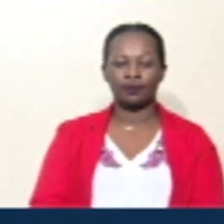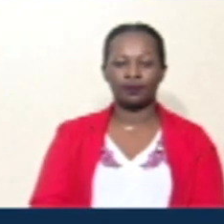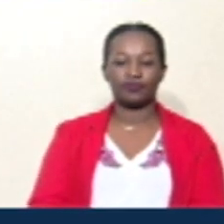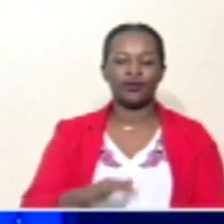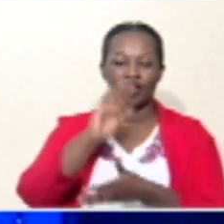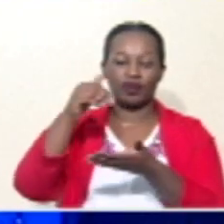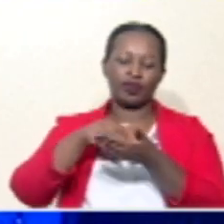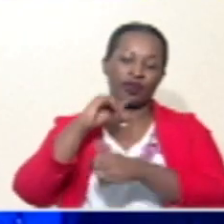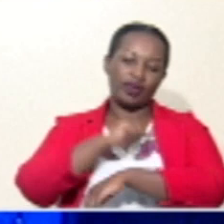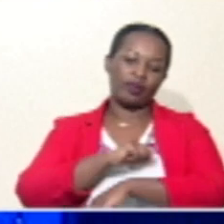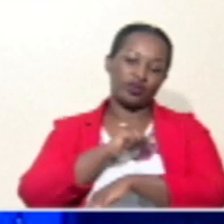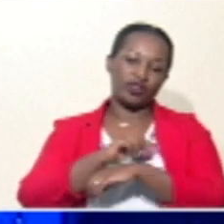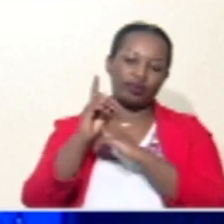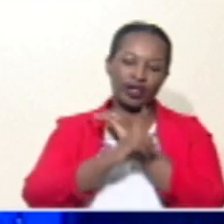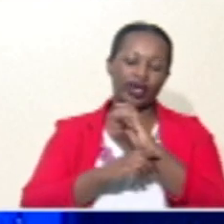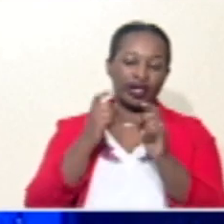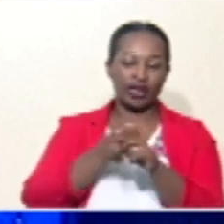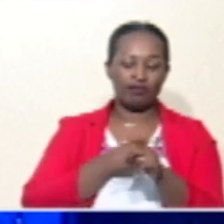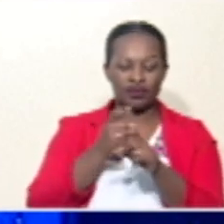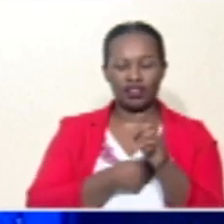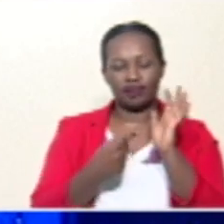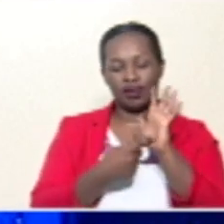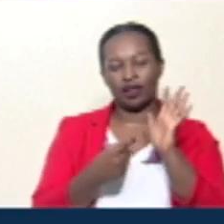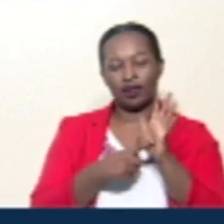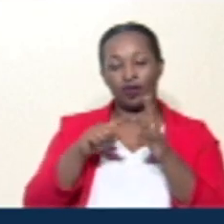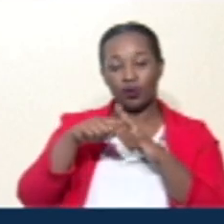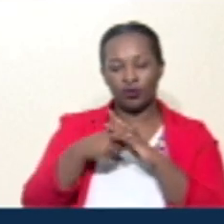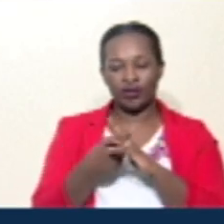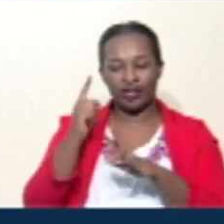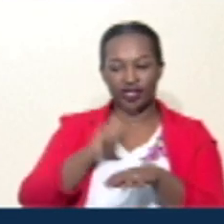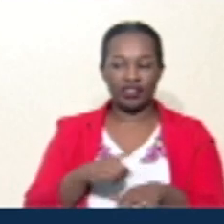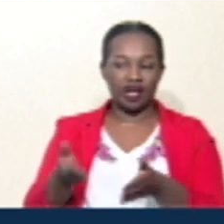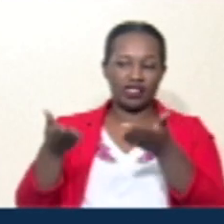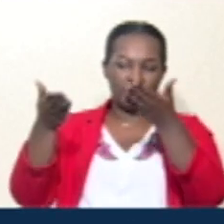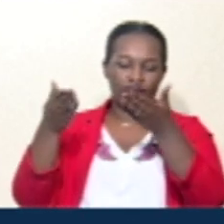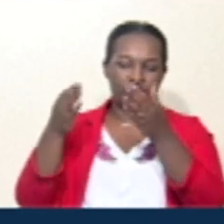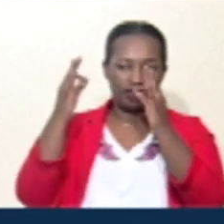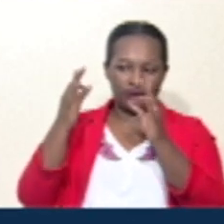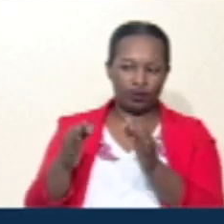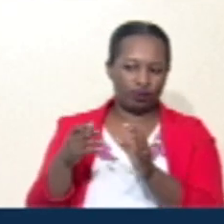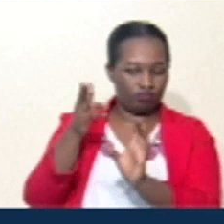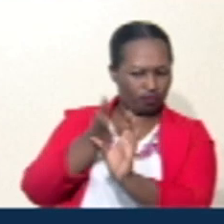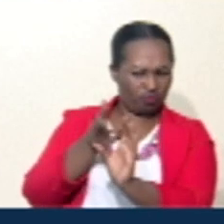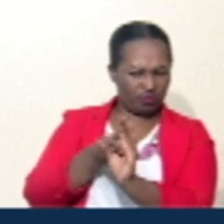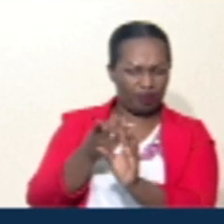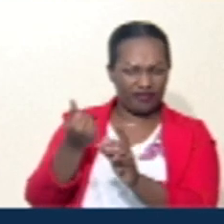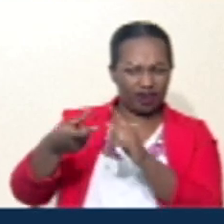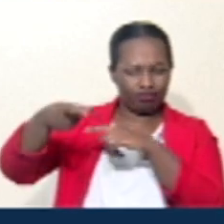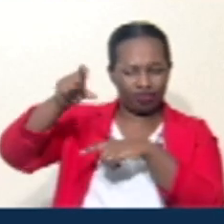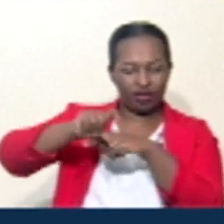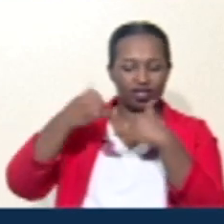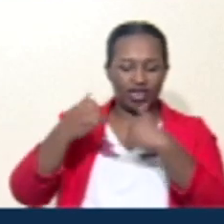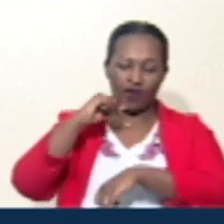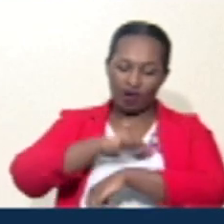ibigo by'amashuri mu karere ka Musanze biragaragaza ko kuvaho habereho izamuka ry'ibiciro by'ibicanwa, ubu amashuri aremerewe no